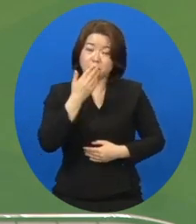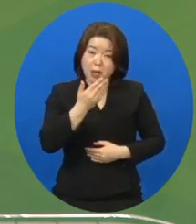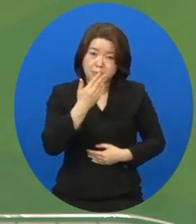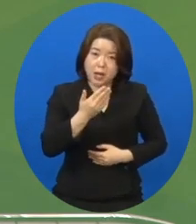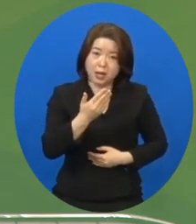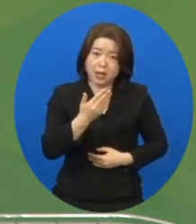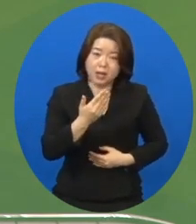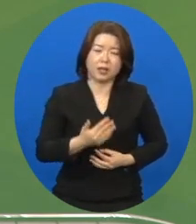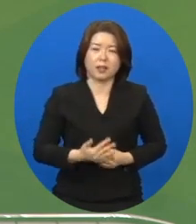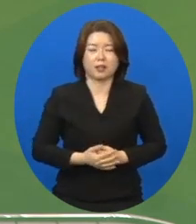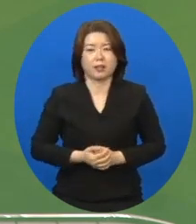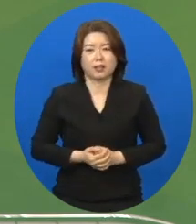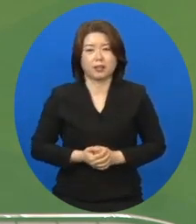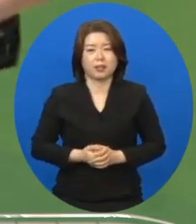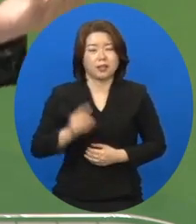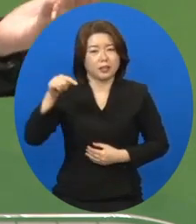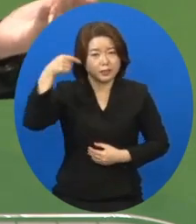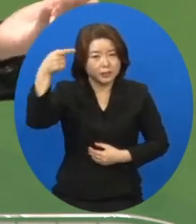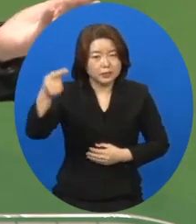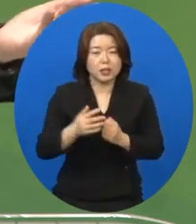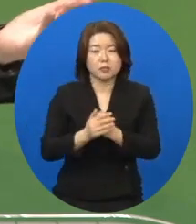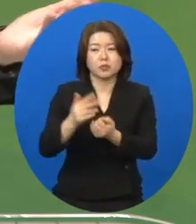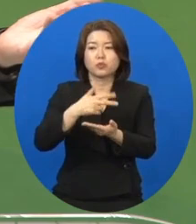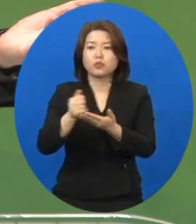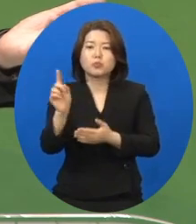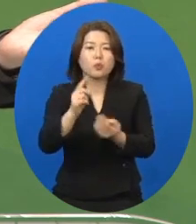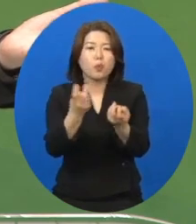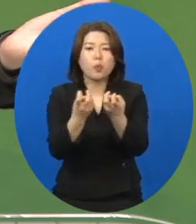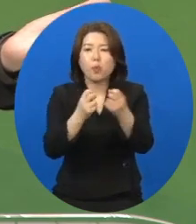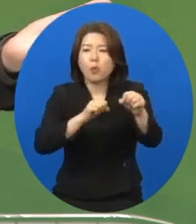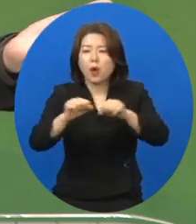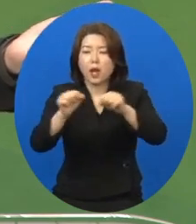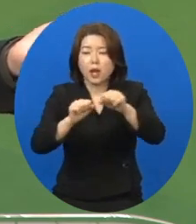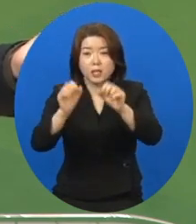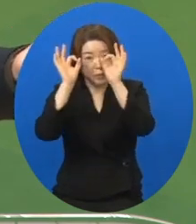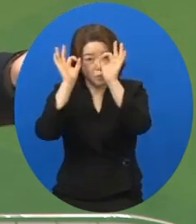있잖아요. 그 다음엔 주님이 어떻게 하시는지.